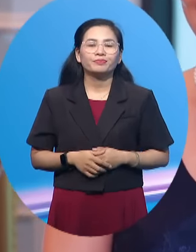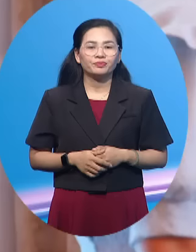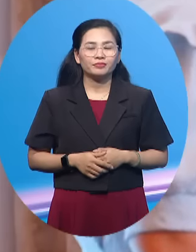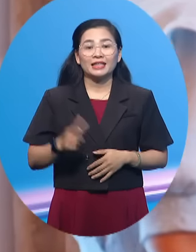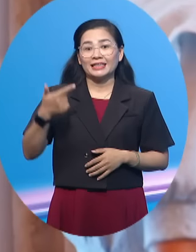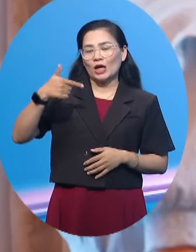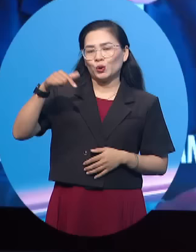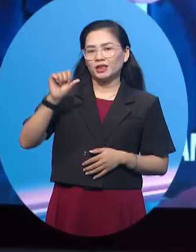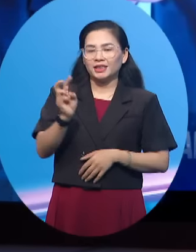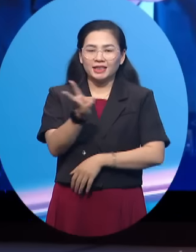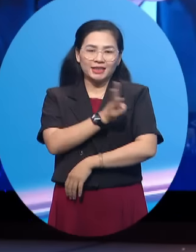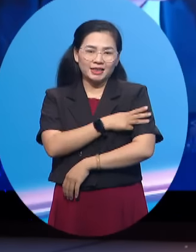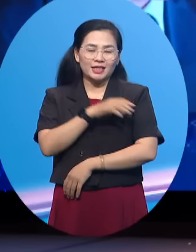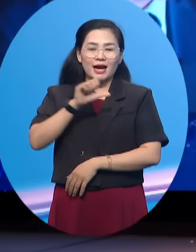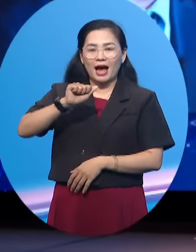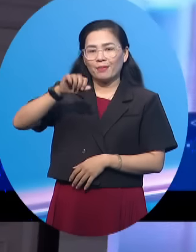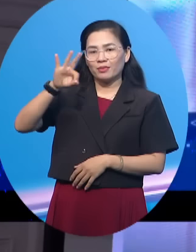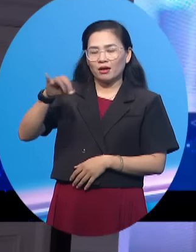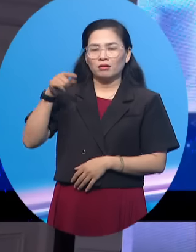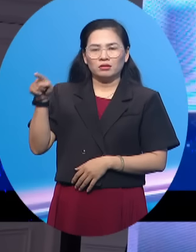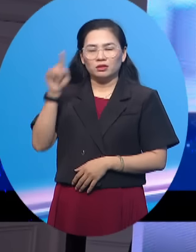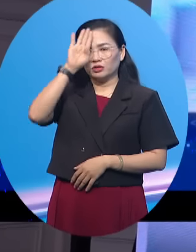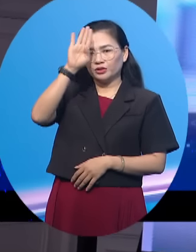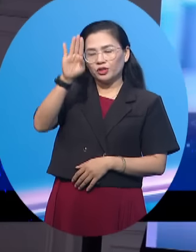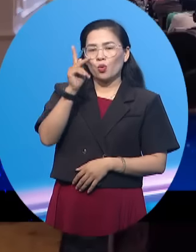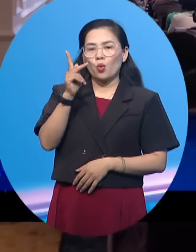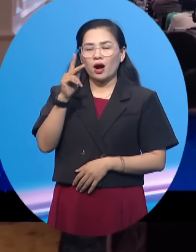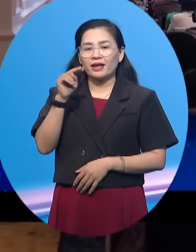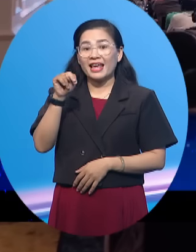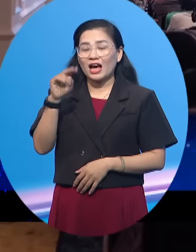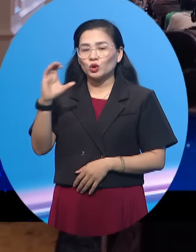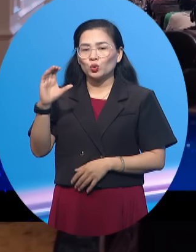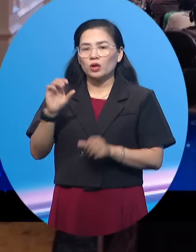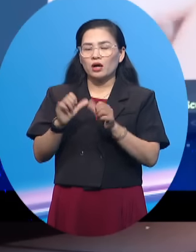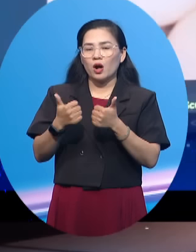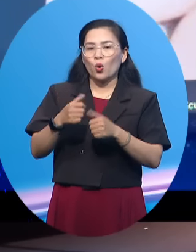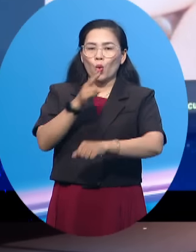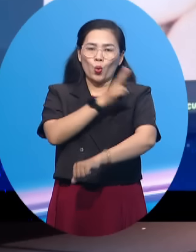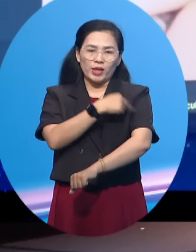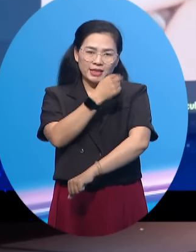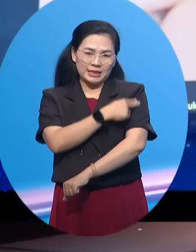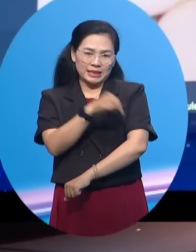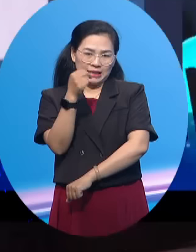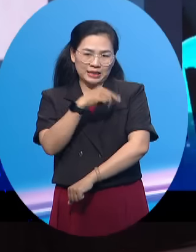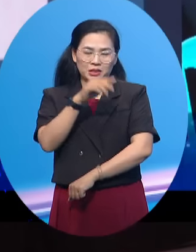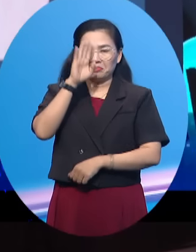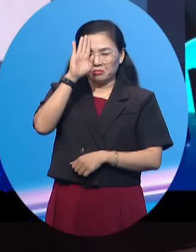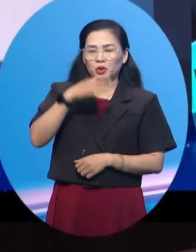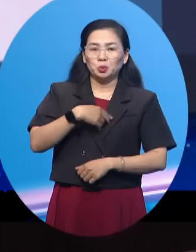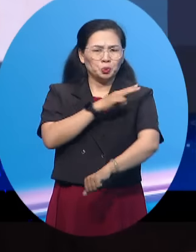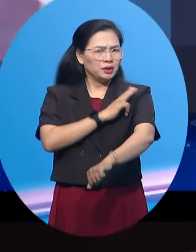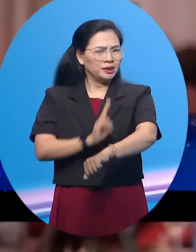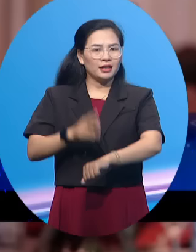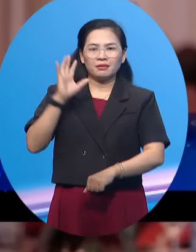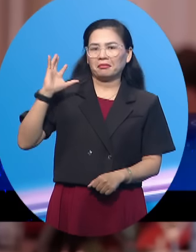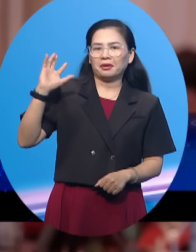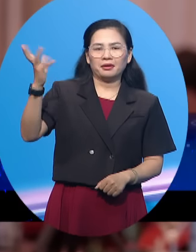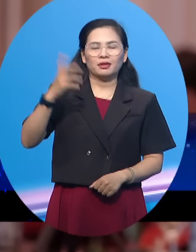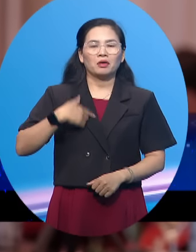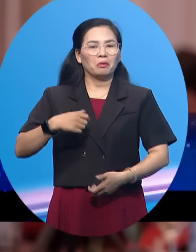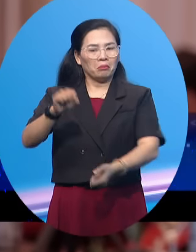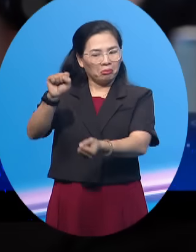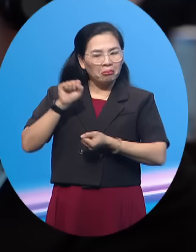Giáo sư tiến sĩ Anton Skulian là trưởng khoa nha chu tại Đại học Bern, Thụy Sĩ, là một trong những chuyên gia hàng đầu thế giới. Ông đã được vinh